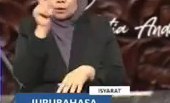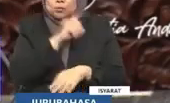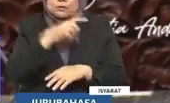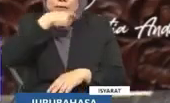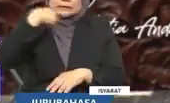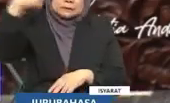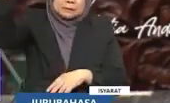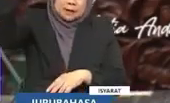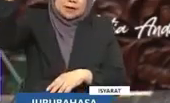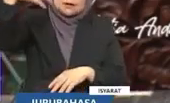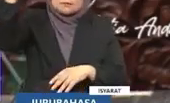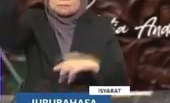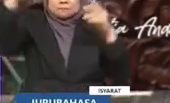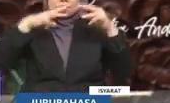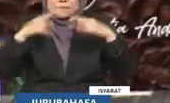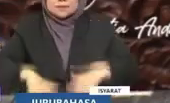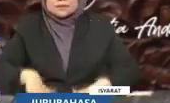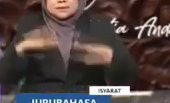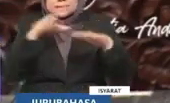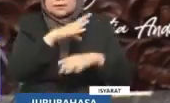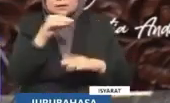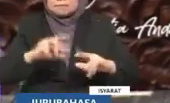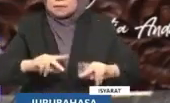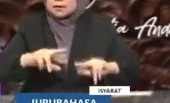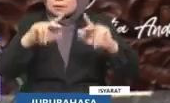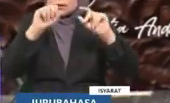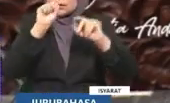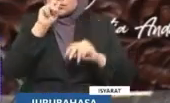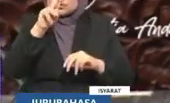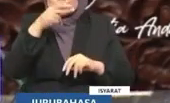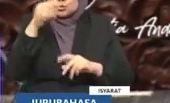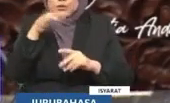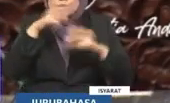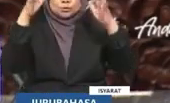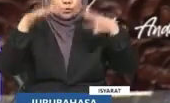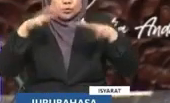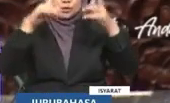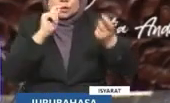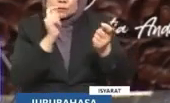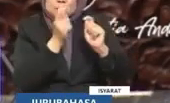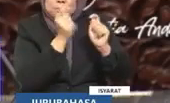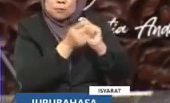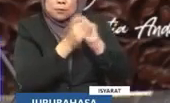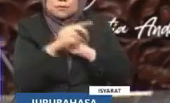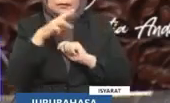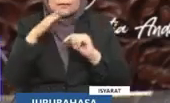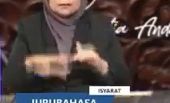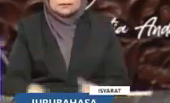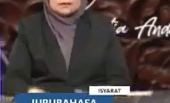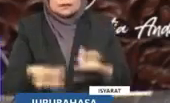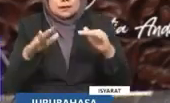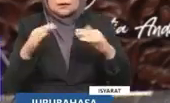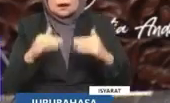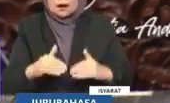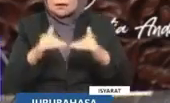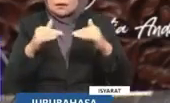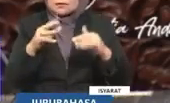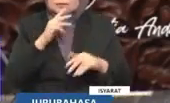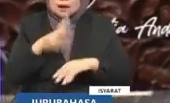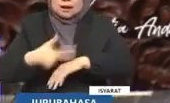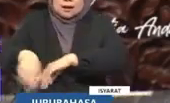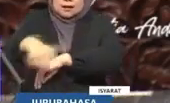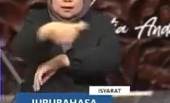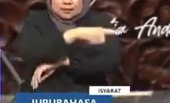banjir kemarau yang berkepanjangan peningkatan suhu pola hujan yang berubah serta kenaikan paras